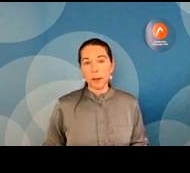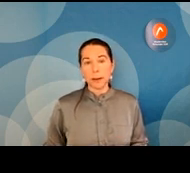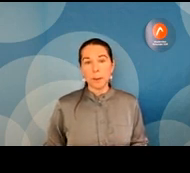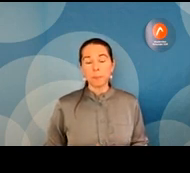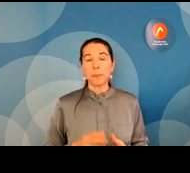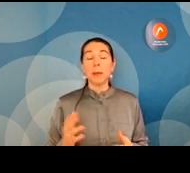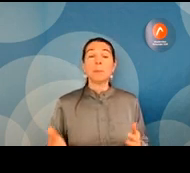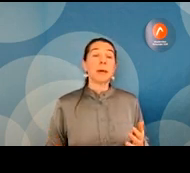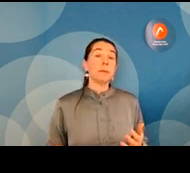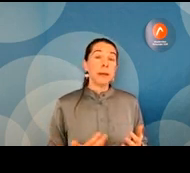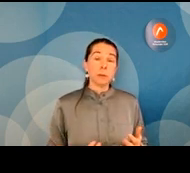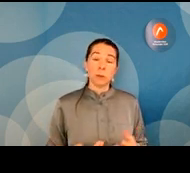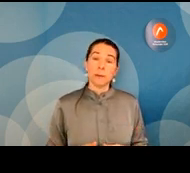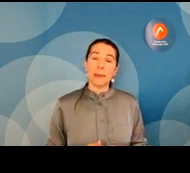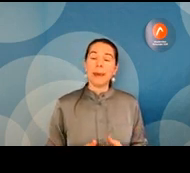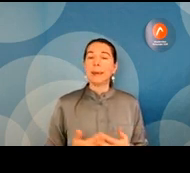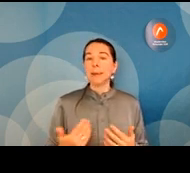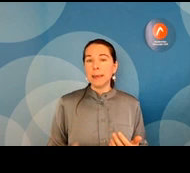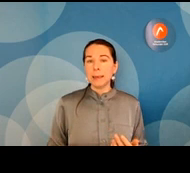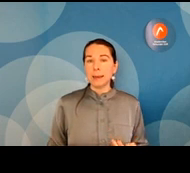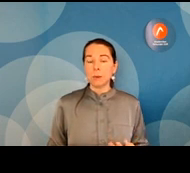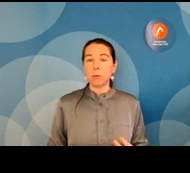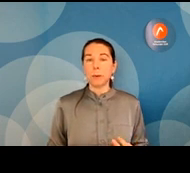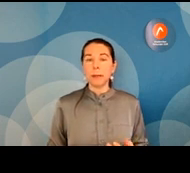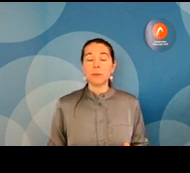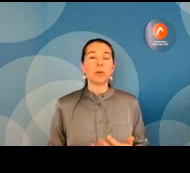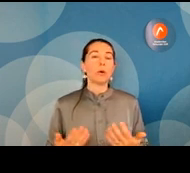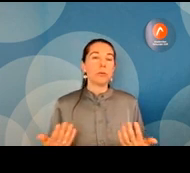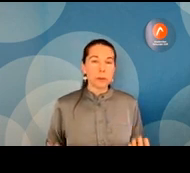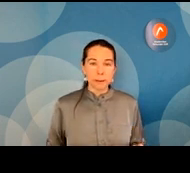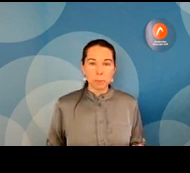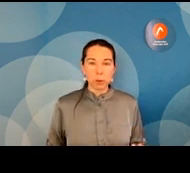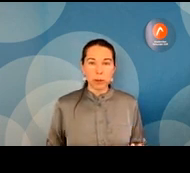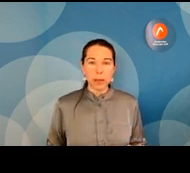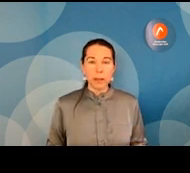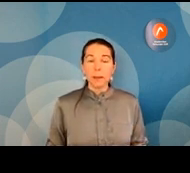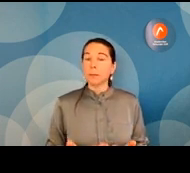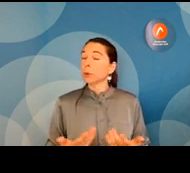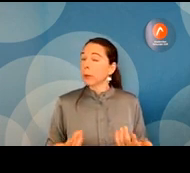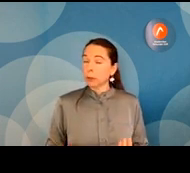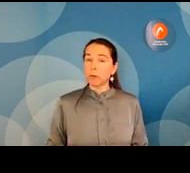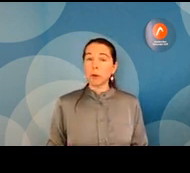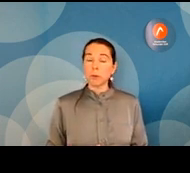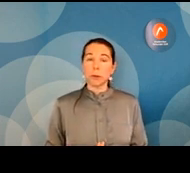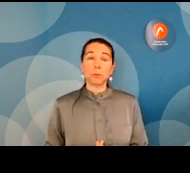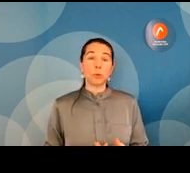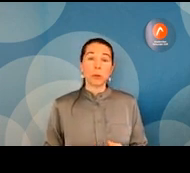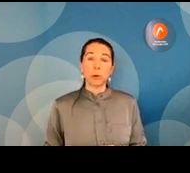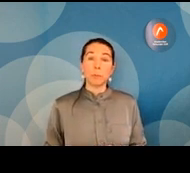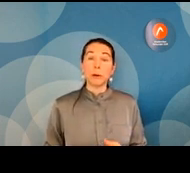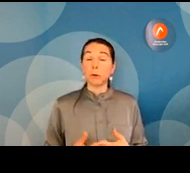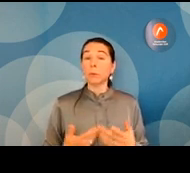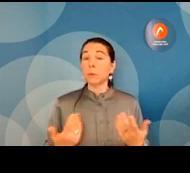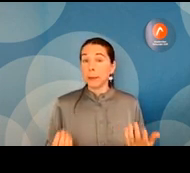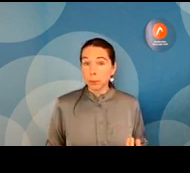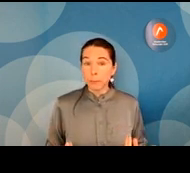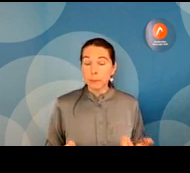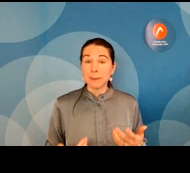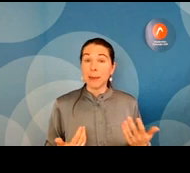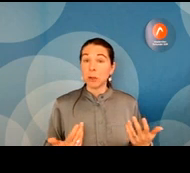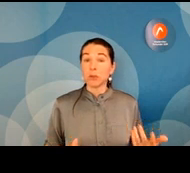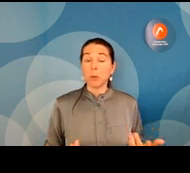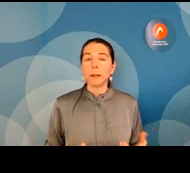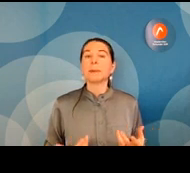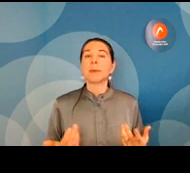får diskutera. Men även där skulle jag säga en längre utbildning som kostar väldigt mycket. Ja, men då kan det ju vara så att om du ska gå i pension